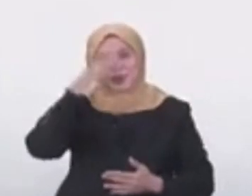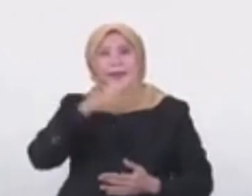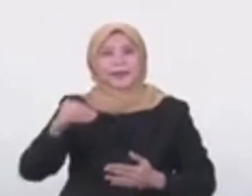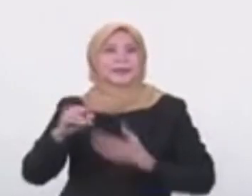seluruh negeri